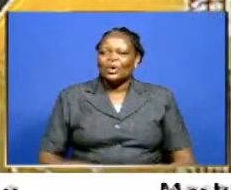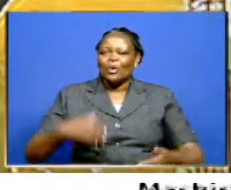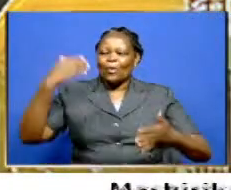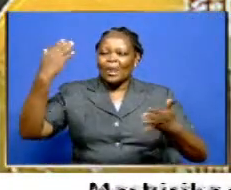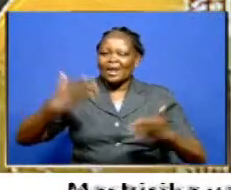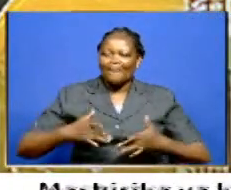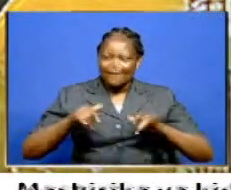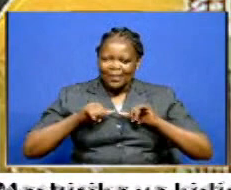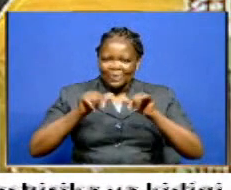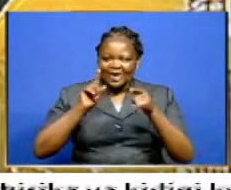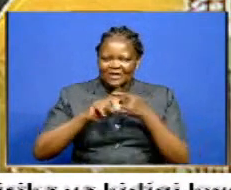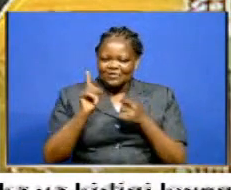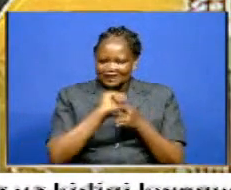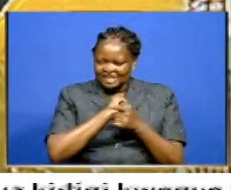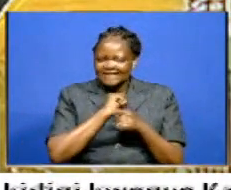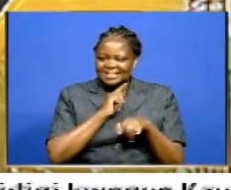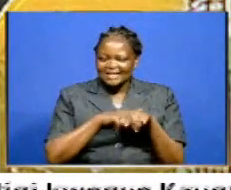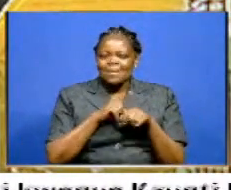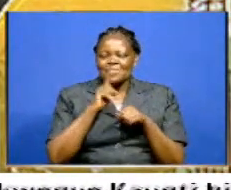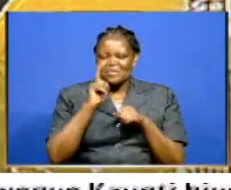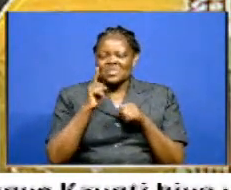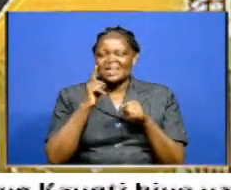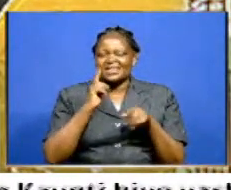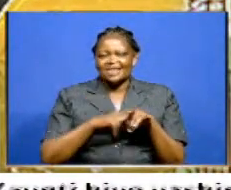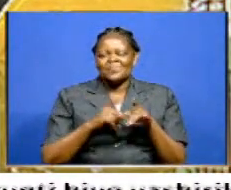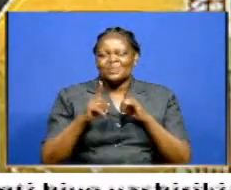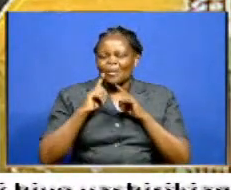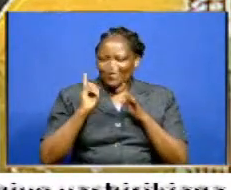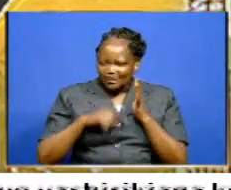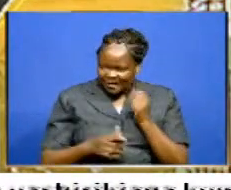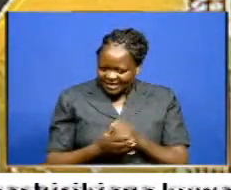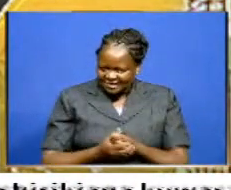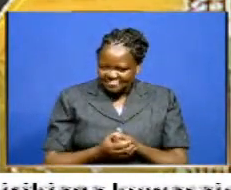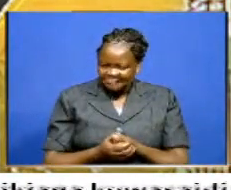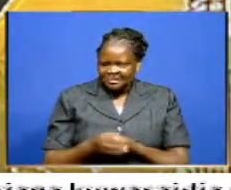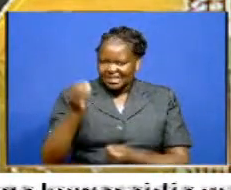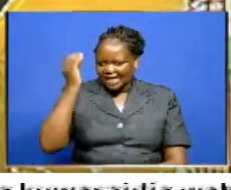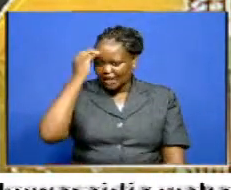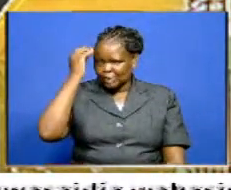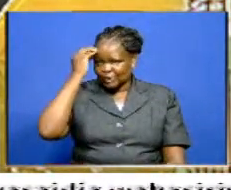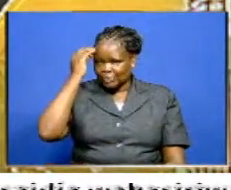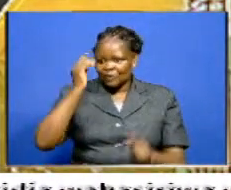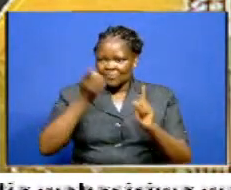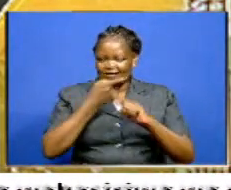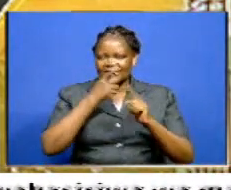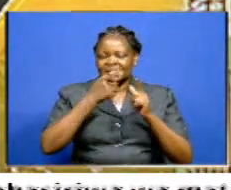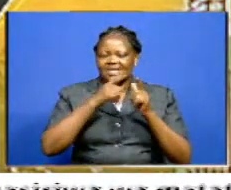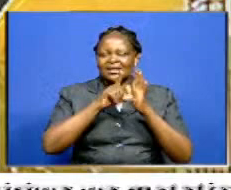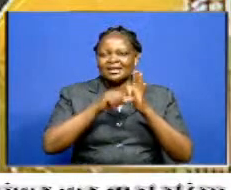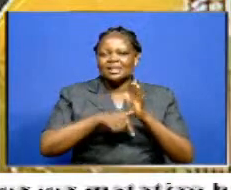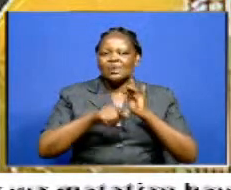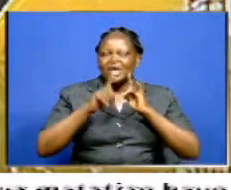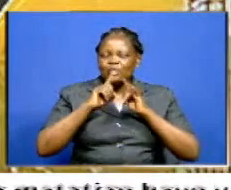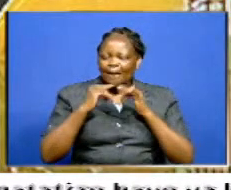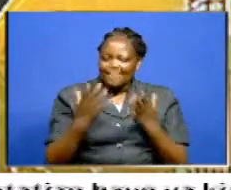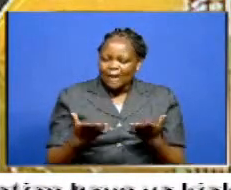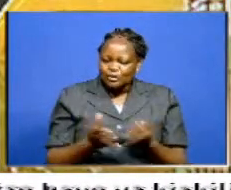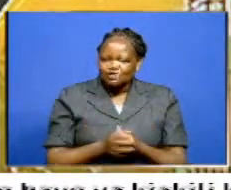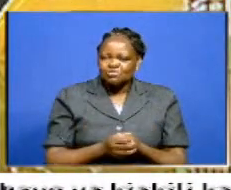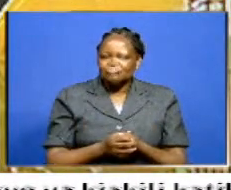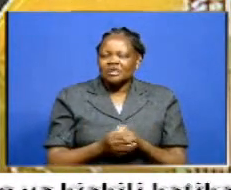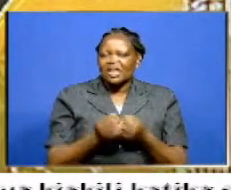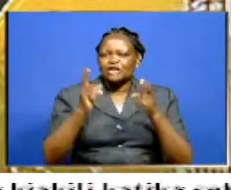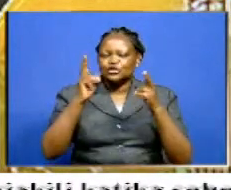tuandamane hadi tamati mwendo wa saa 7 ambapo leo hii tutakuwa tukiangazia masuala ya elimu kwanza alafu baadaye tuweze kuzungumzia masuala yale